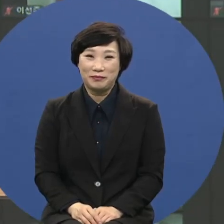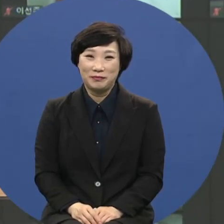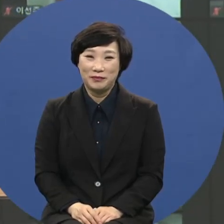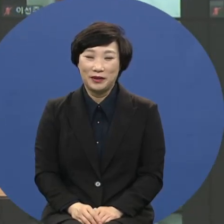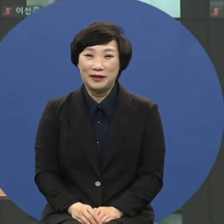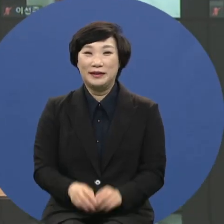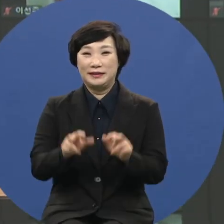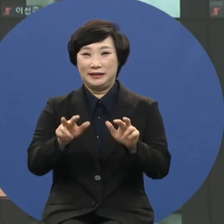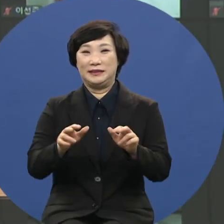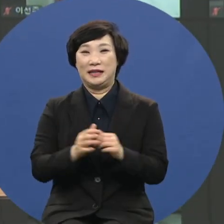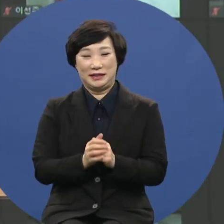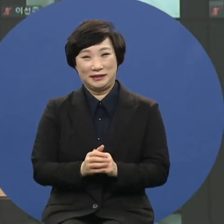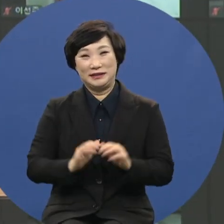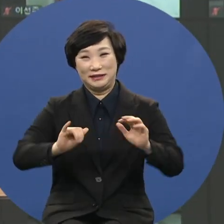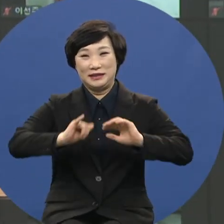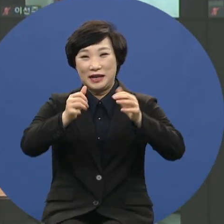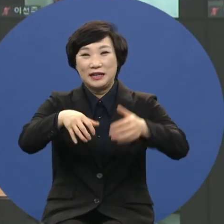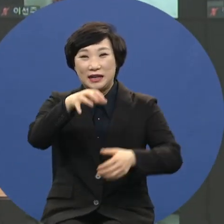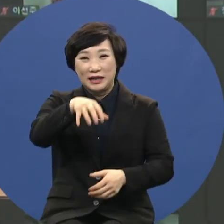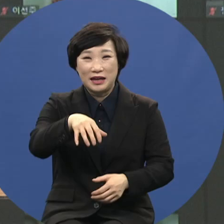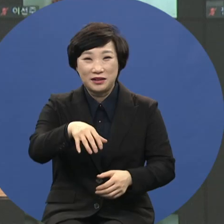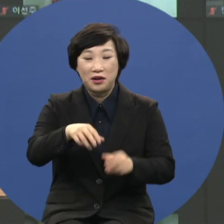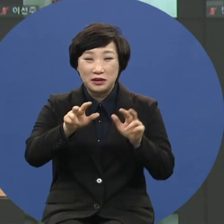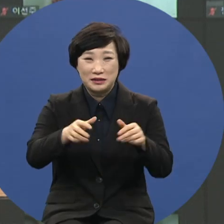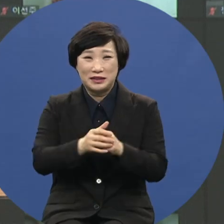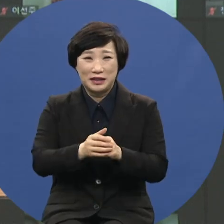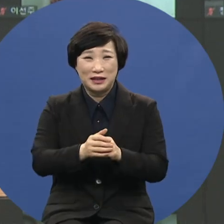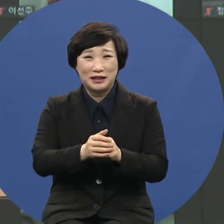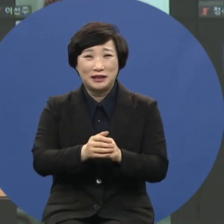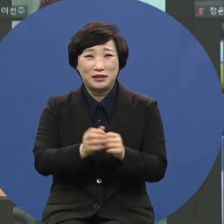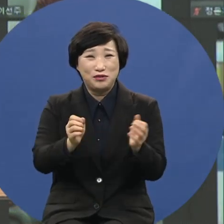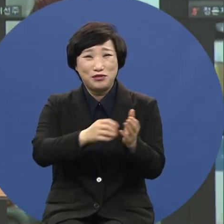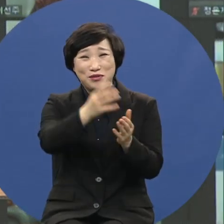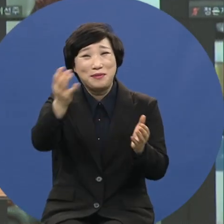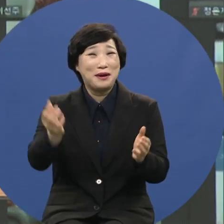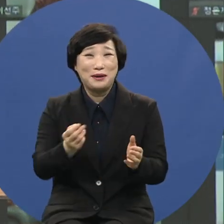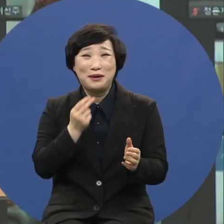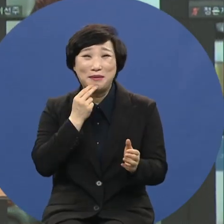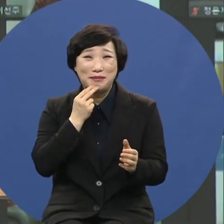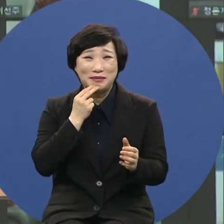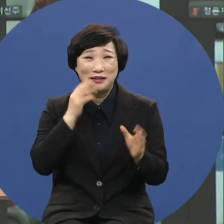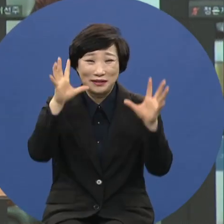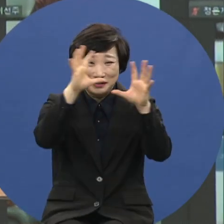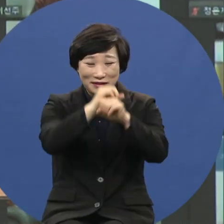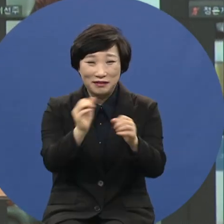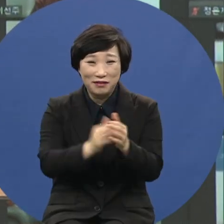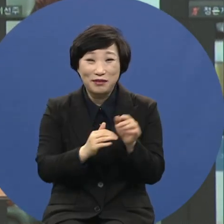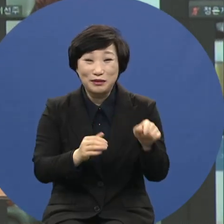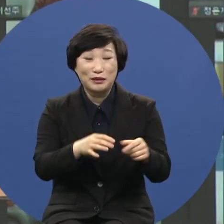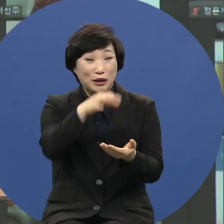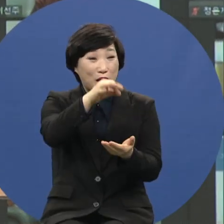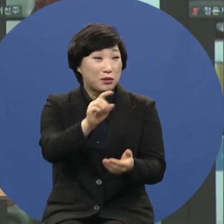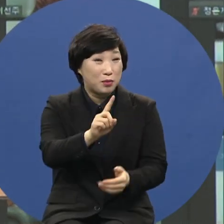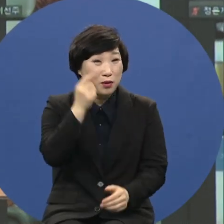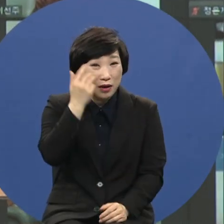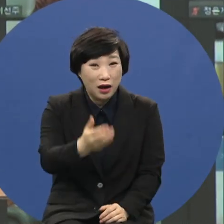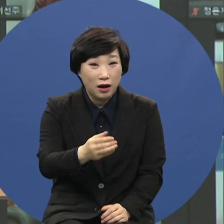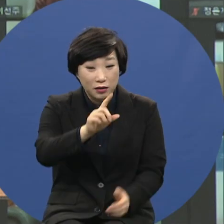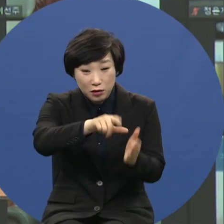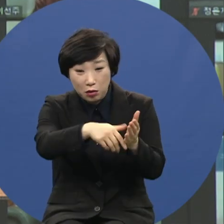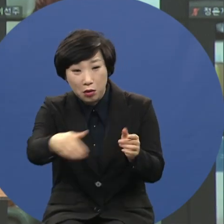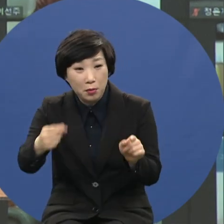다 이제 세상에서 없는 사람들 되지 않았습니까? 무슨 가치가 있나? 세월 지나고